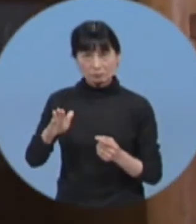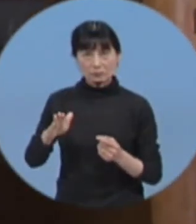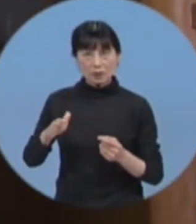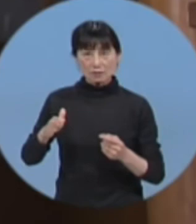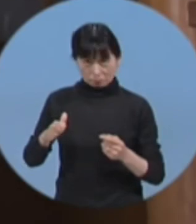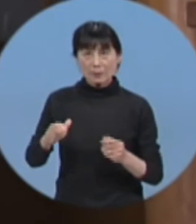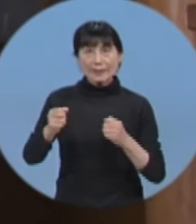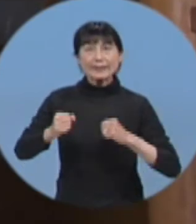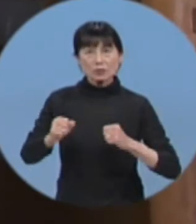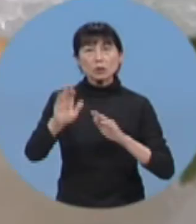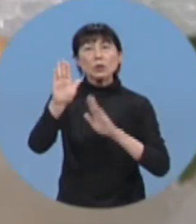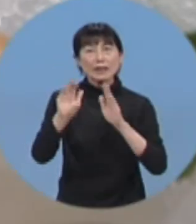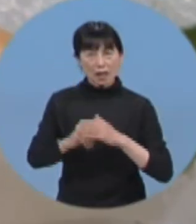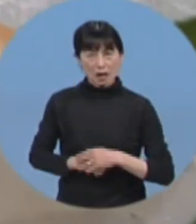なんで。